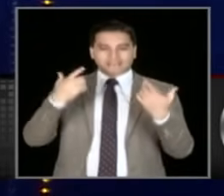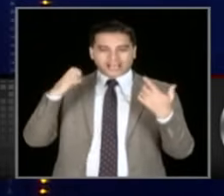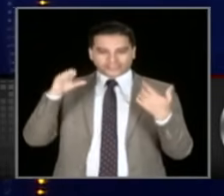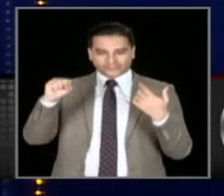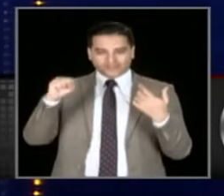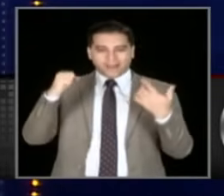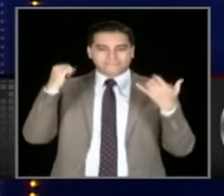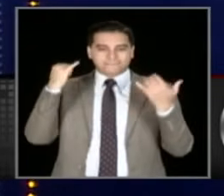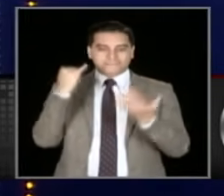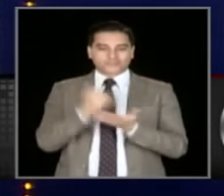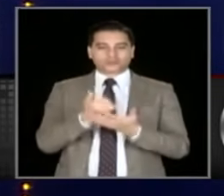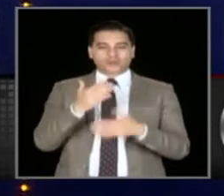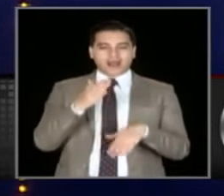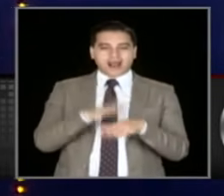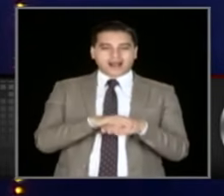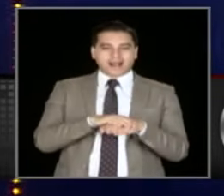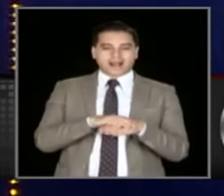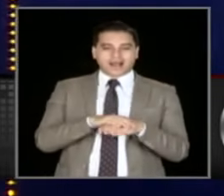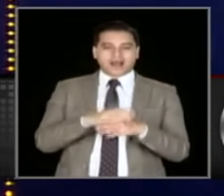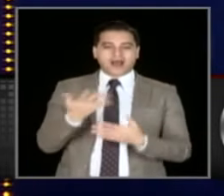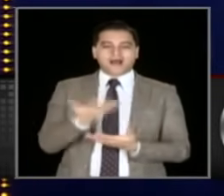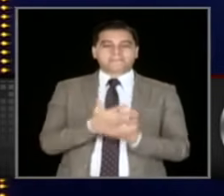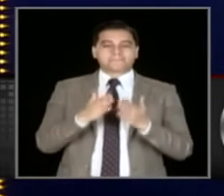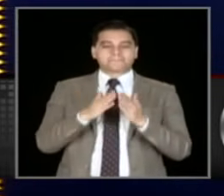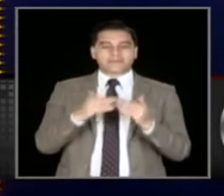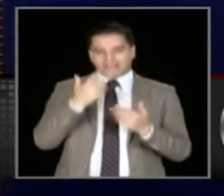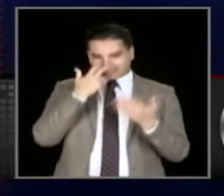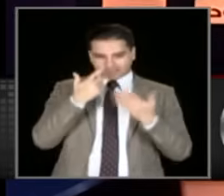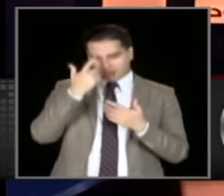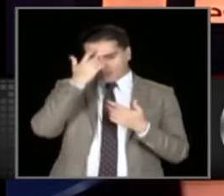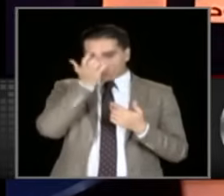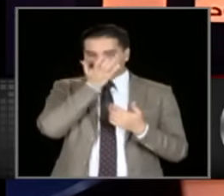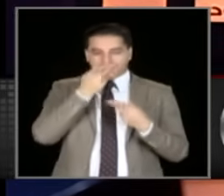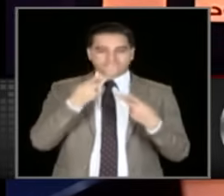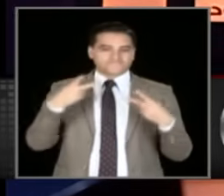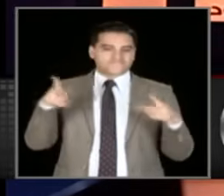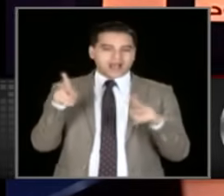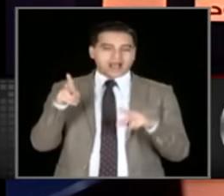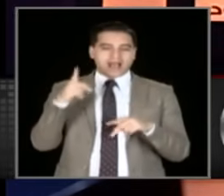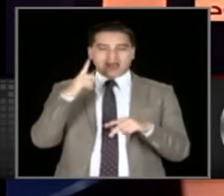طبعاً الحزب الوطني الديمقراطي تأسس في عهد الرئيس محمد أنور السادات